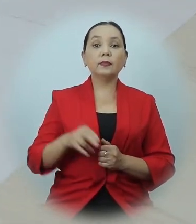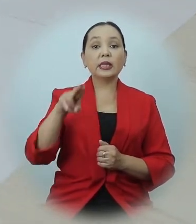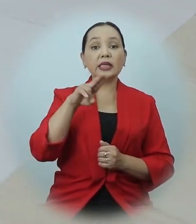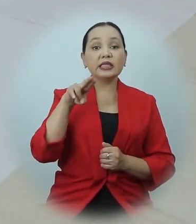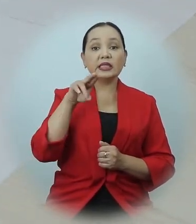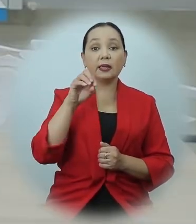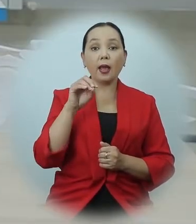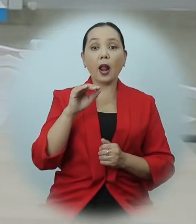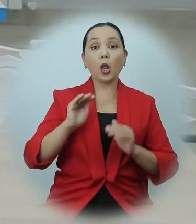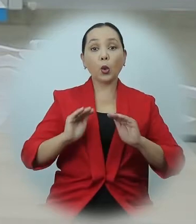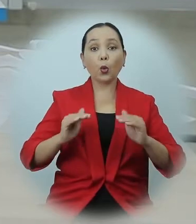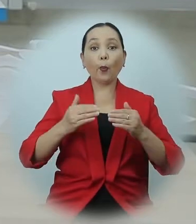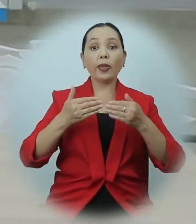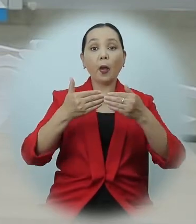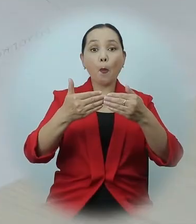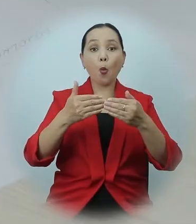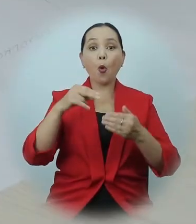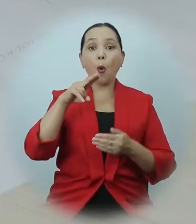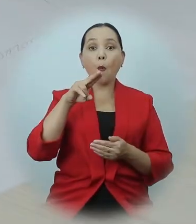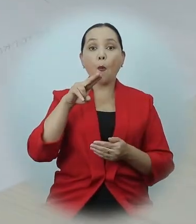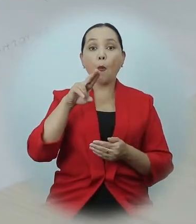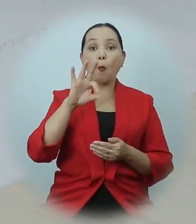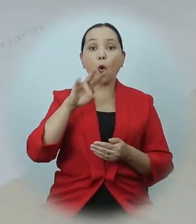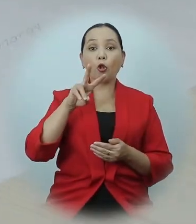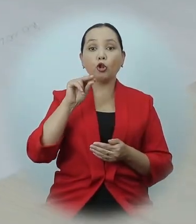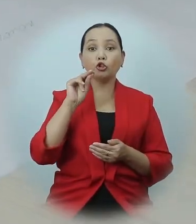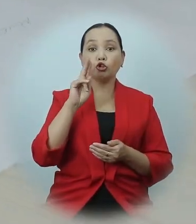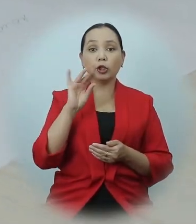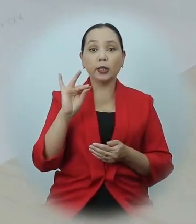деталь юбки переда и в полочке.